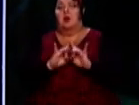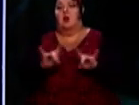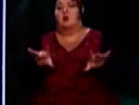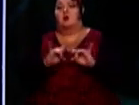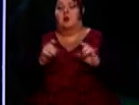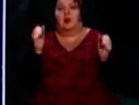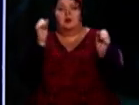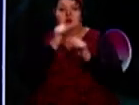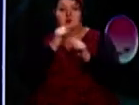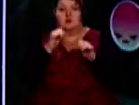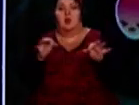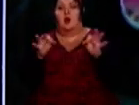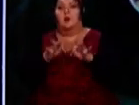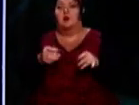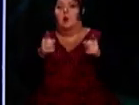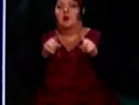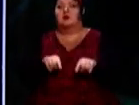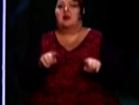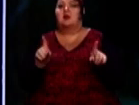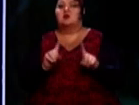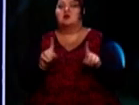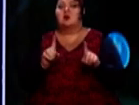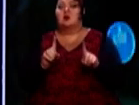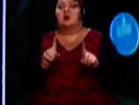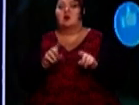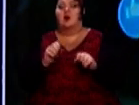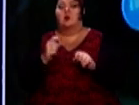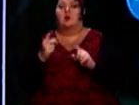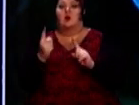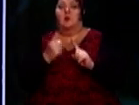розповідають нісенітниці про те, що, по-перше, про